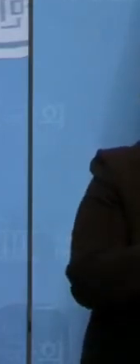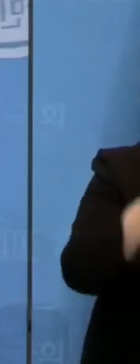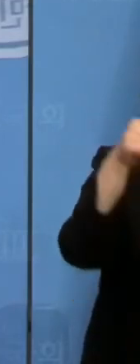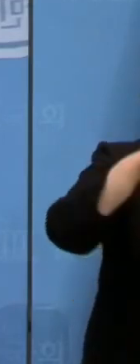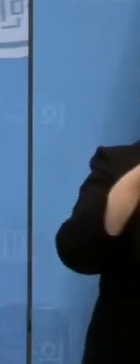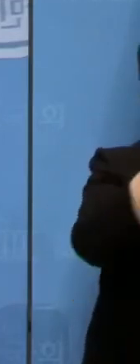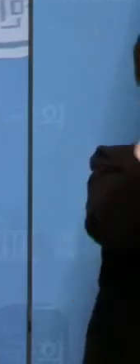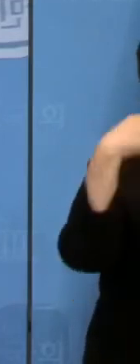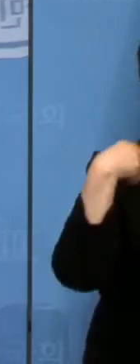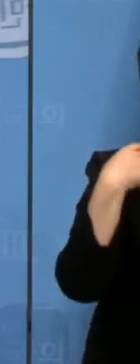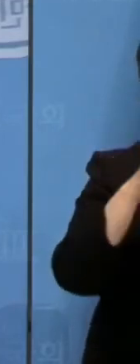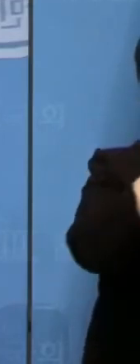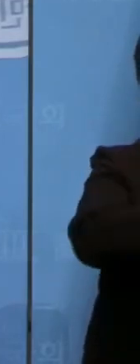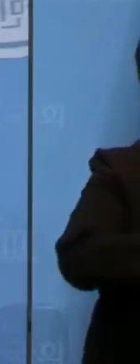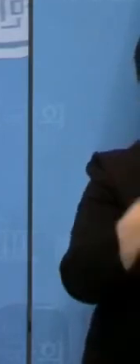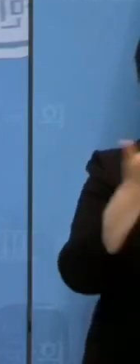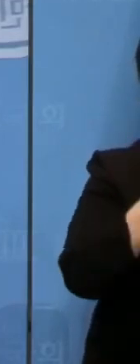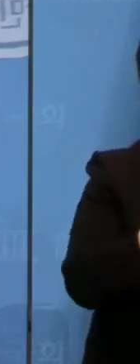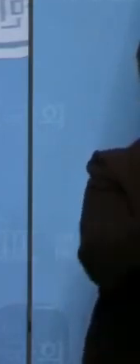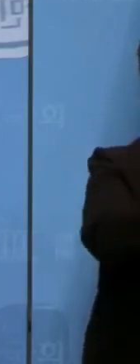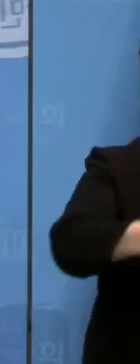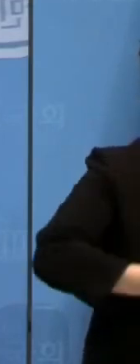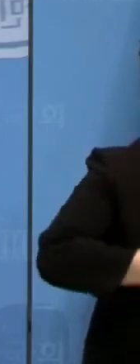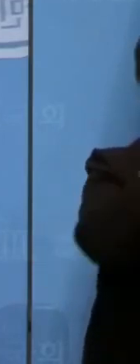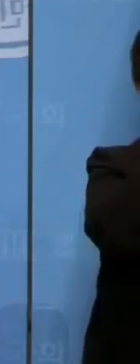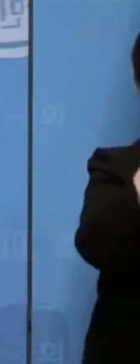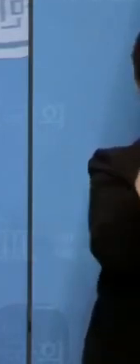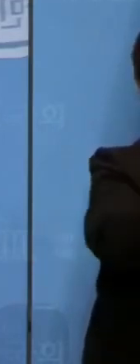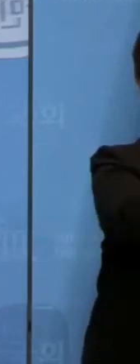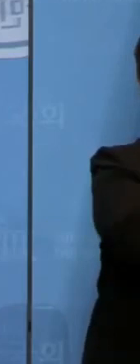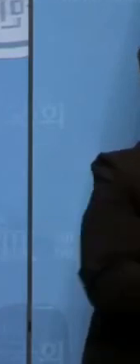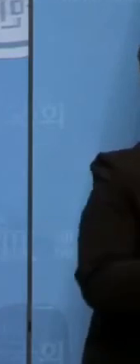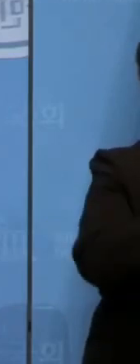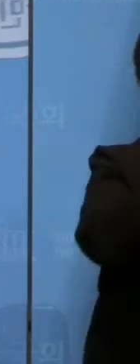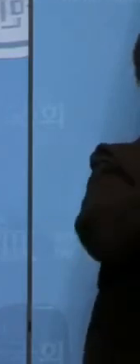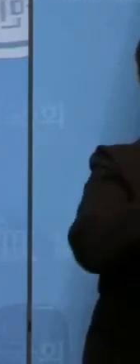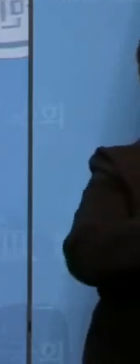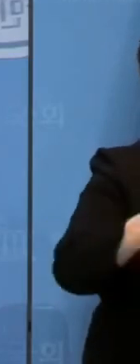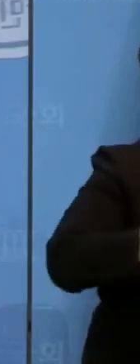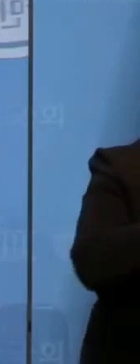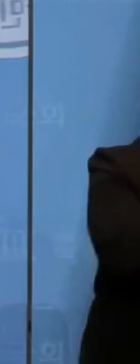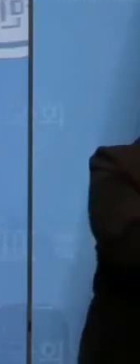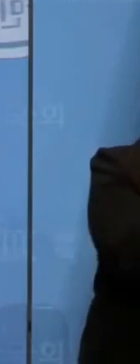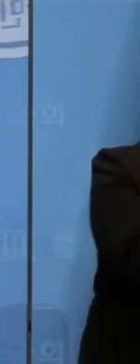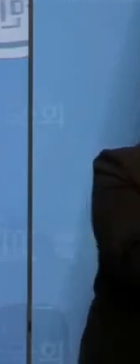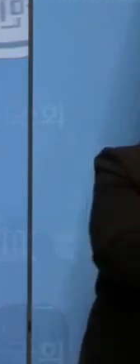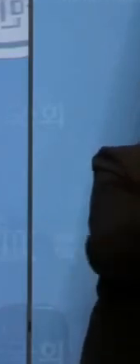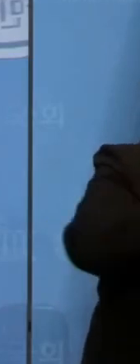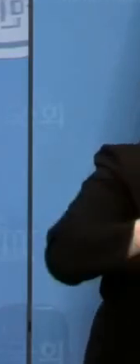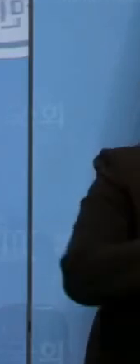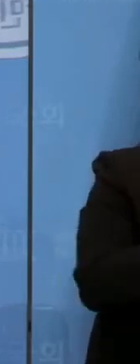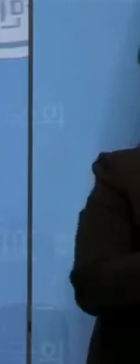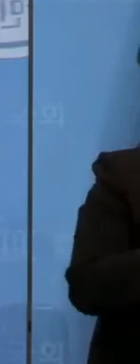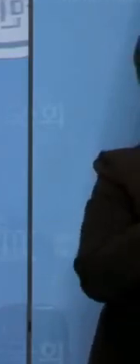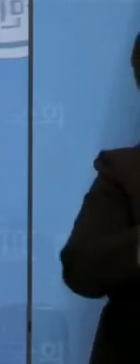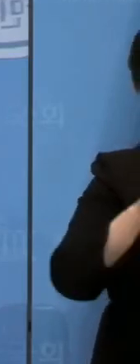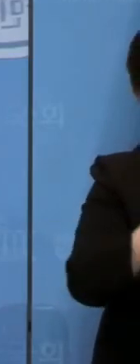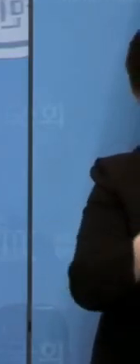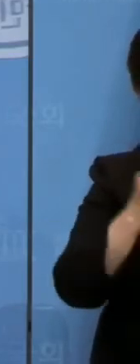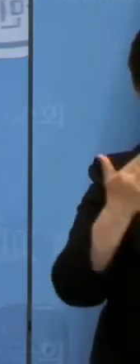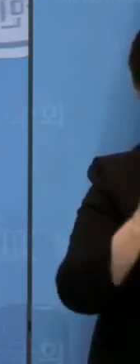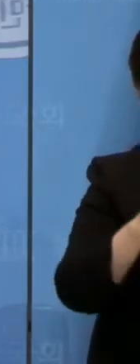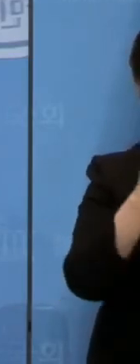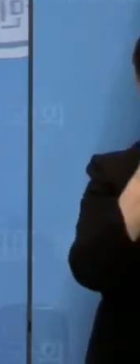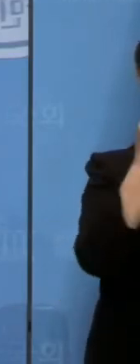외무장관급 국제회의를 제안해야 합니다. 그리고 이 회의에서 효과적인 군부 제재 방안, 그리고 군부의 우호적인 국가들에